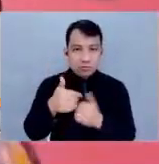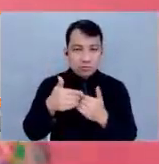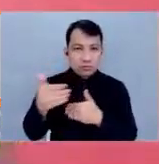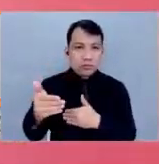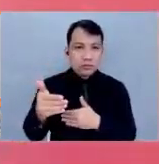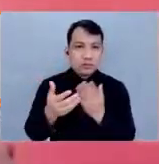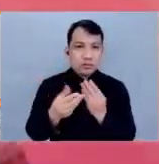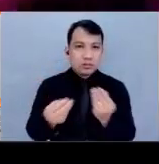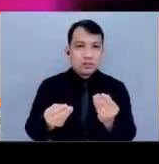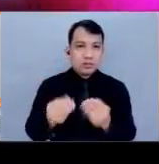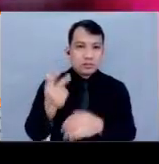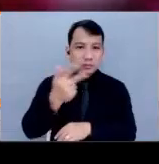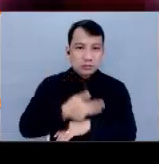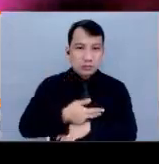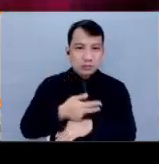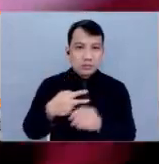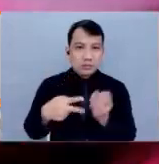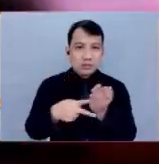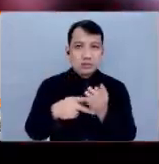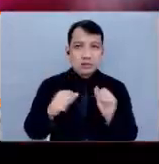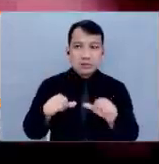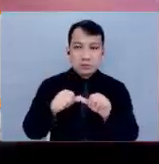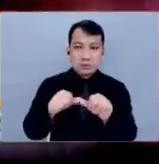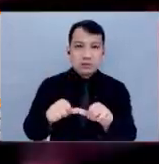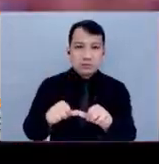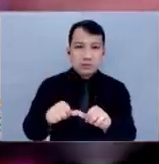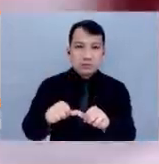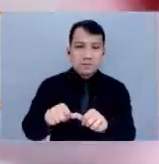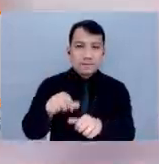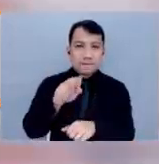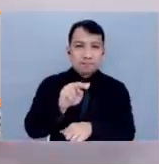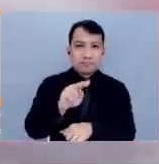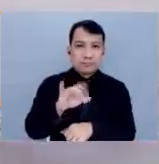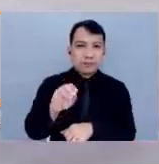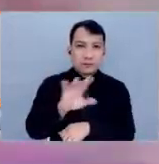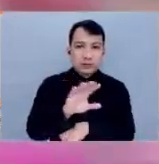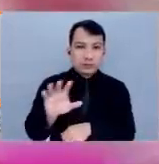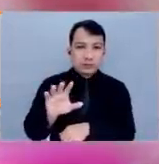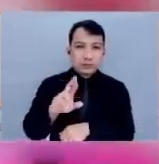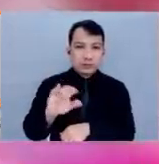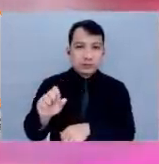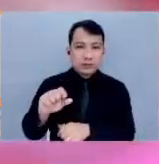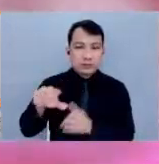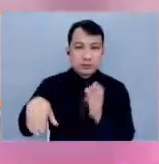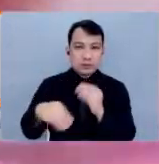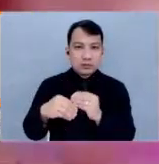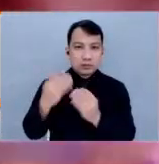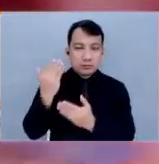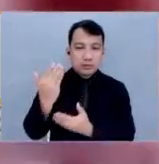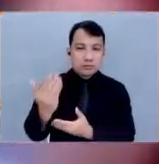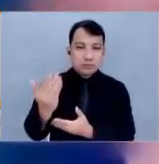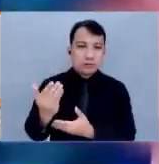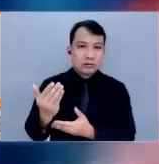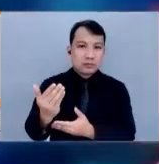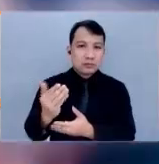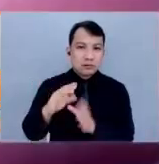3-night solo concert ng BINI sa New Frontier Theater. Susundan naman niya ng kanilang Abay World